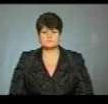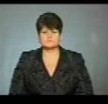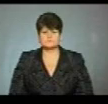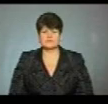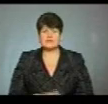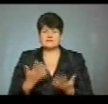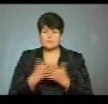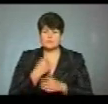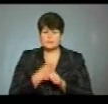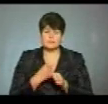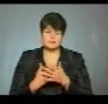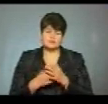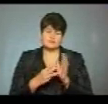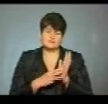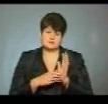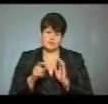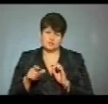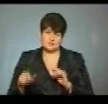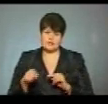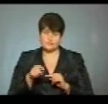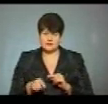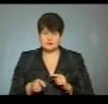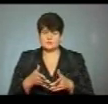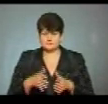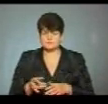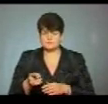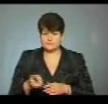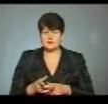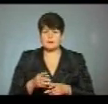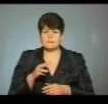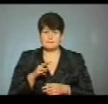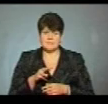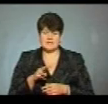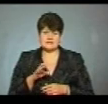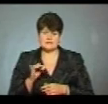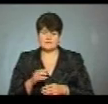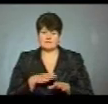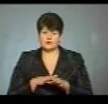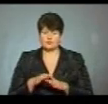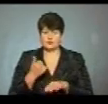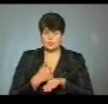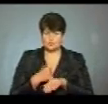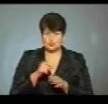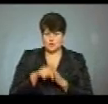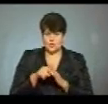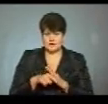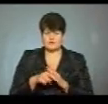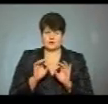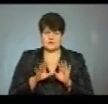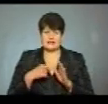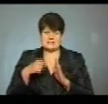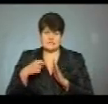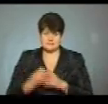Над фільмом працювали близько 80 людей. Вони родом з Тернопільщини. Максим Мацегорін виконував головну роль. Він розповів, як знімали одну зі